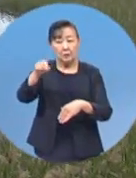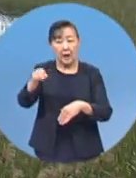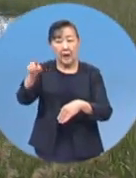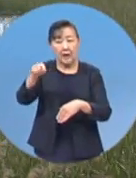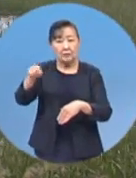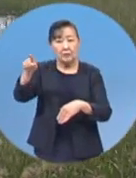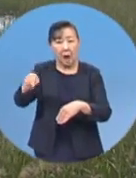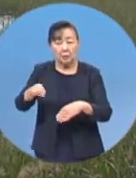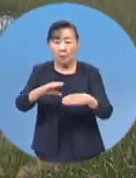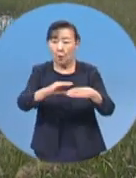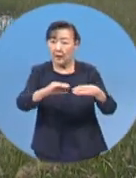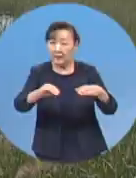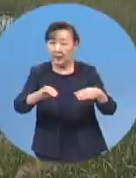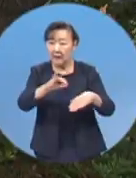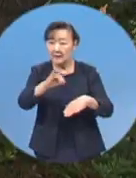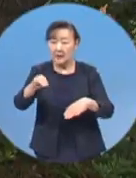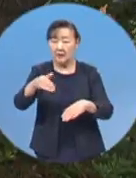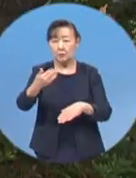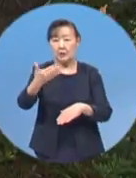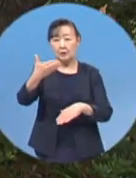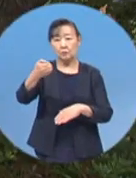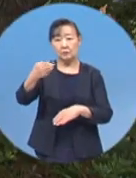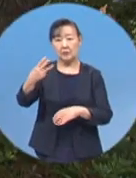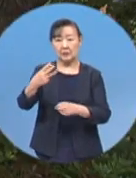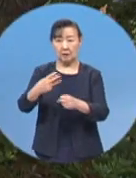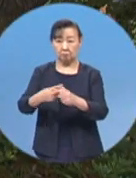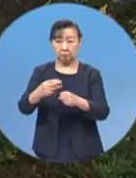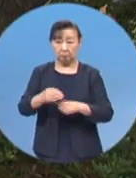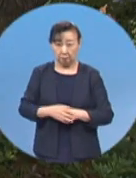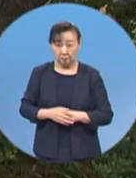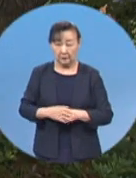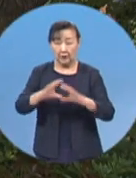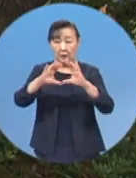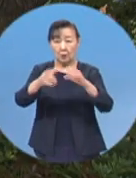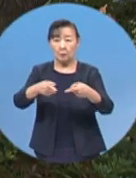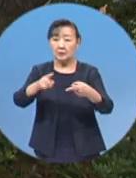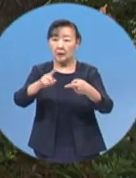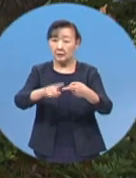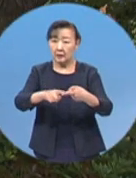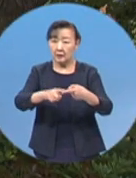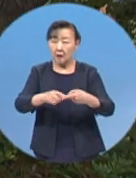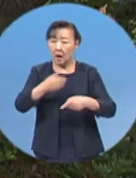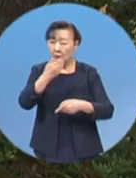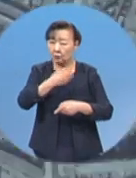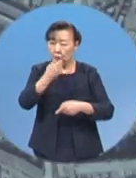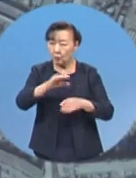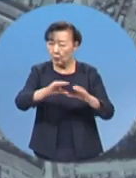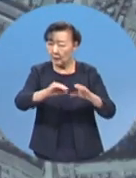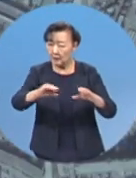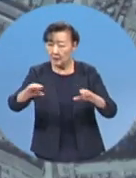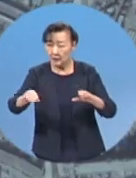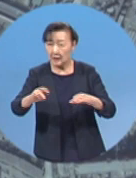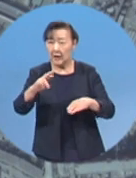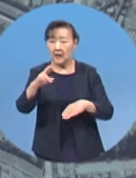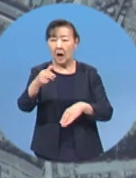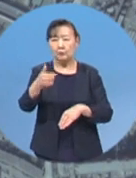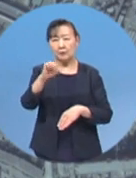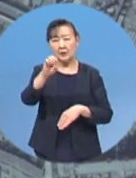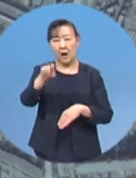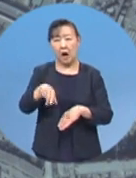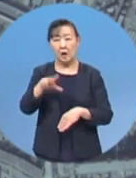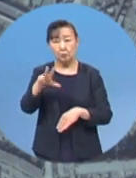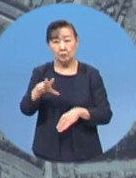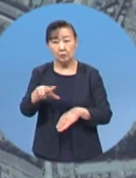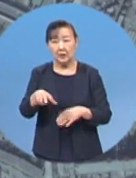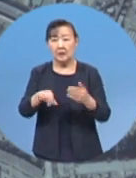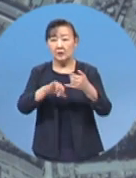で、1993年には国際的に重要な湿地、ラムサール条約登